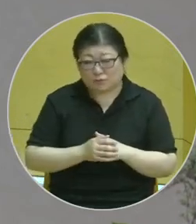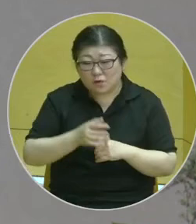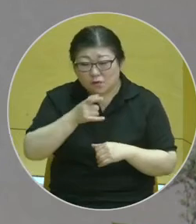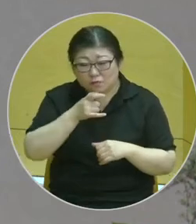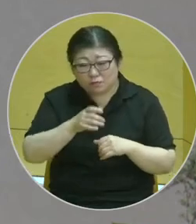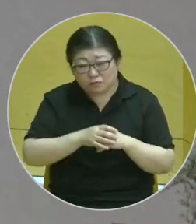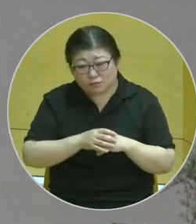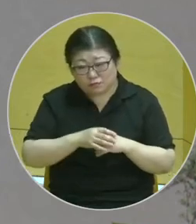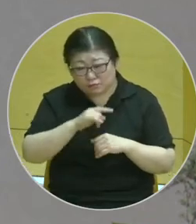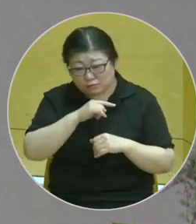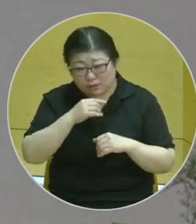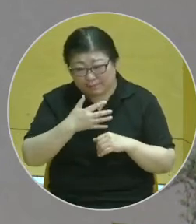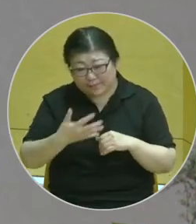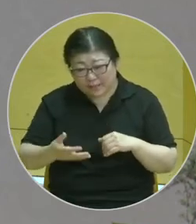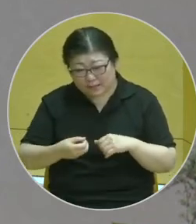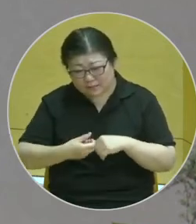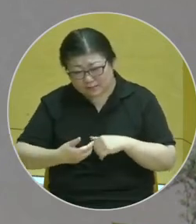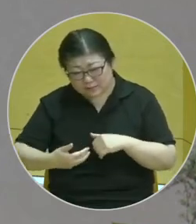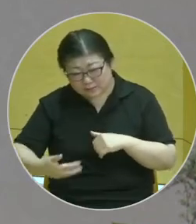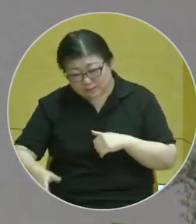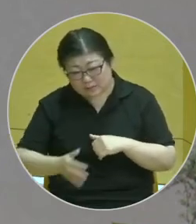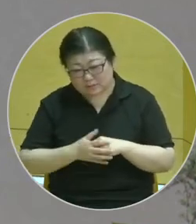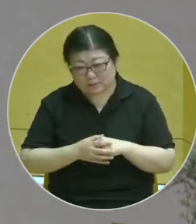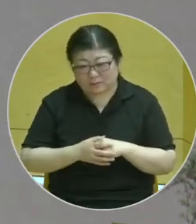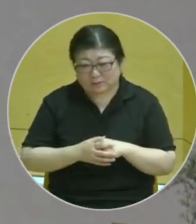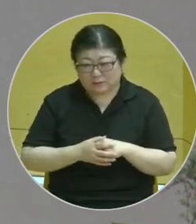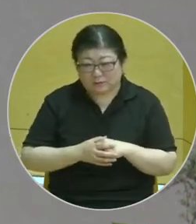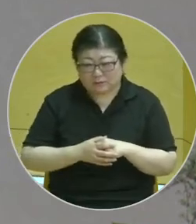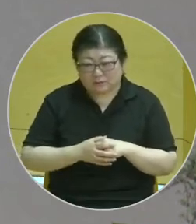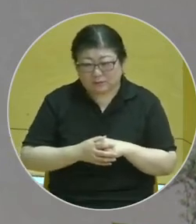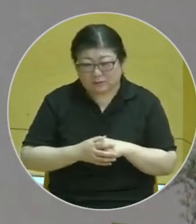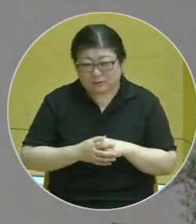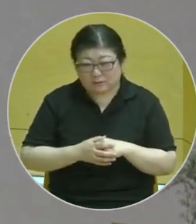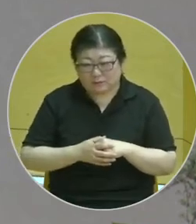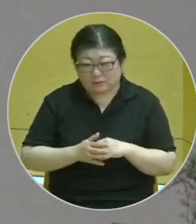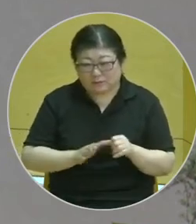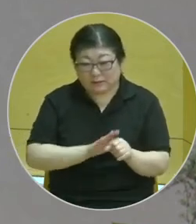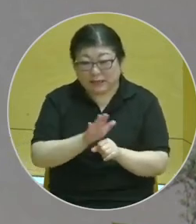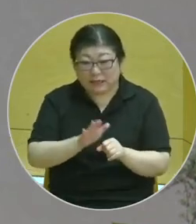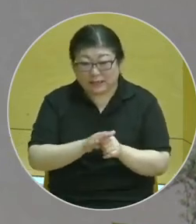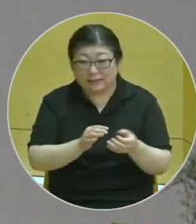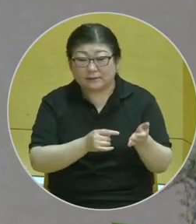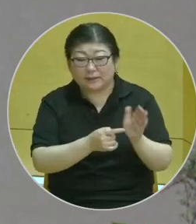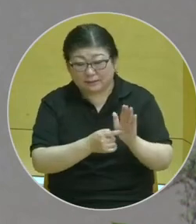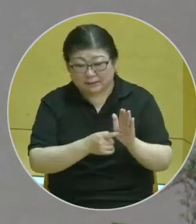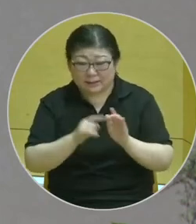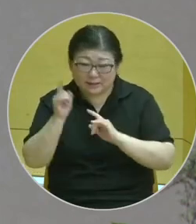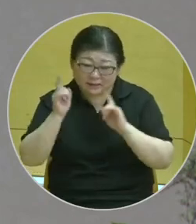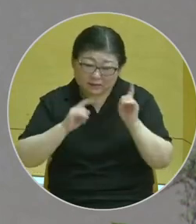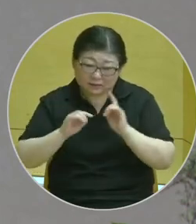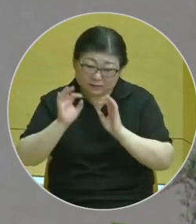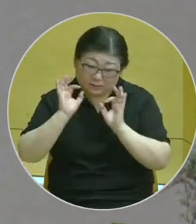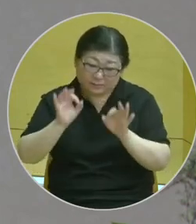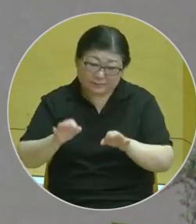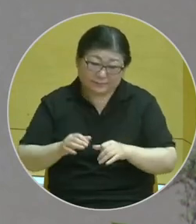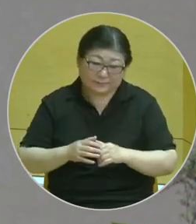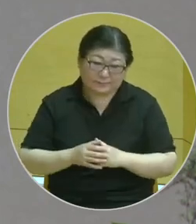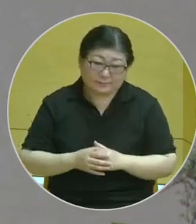방울도 남기지 않고 주셨던 그 예수님의 사랑을 나타내는 그 상처를 확인할 수 있었고 볼 수 있었습니다